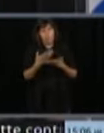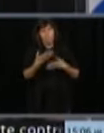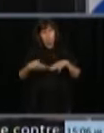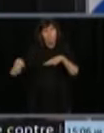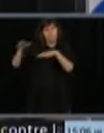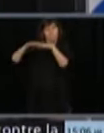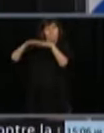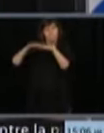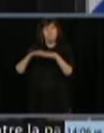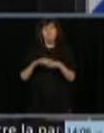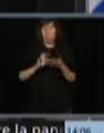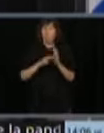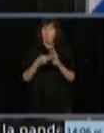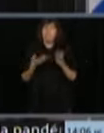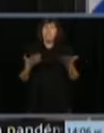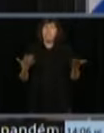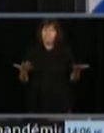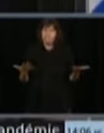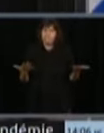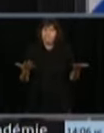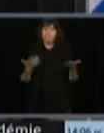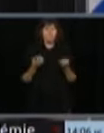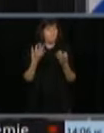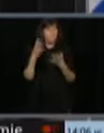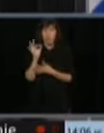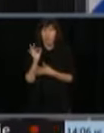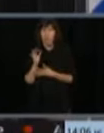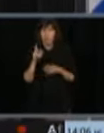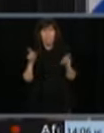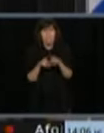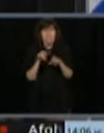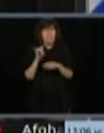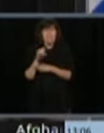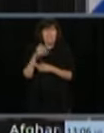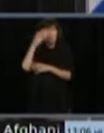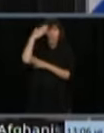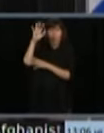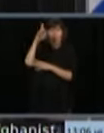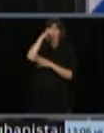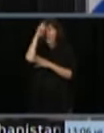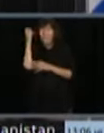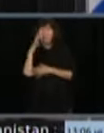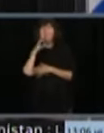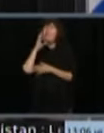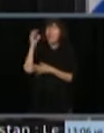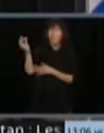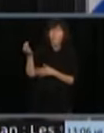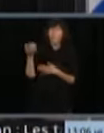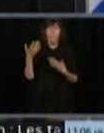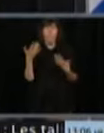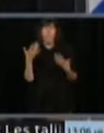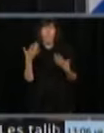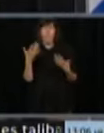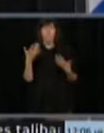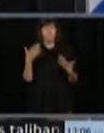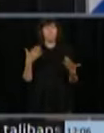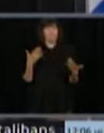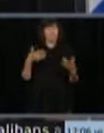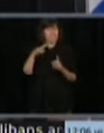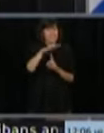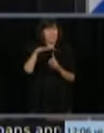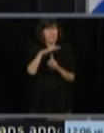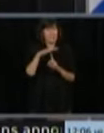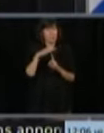dire, même s'il fait encore chaud, même si on est l'été, la situation est inquiétante, puis on